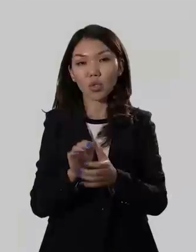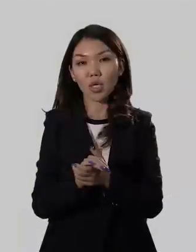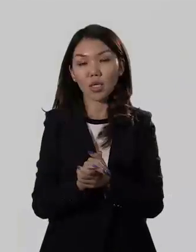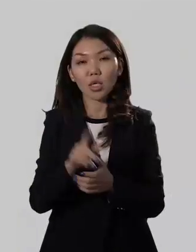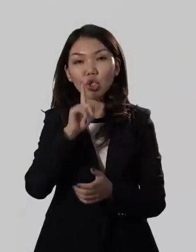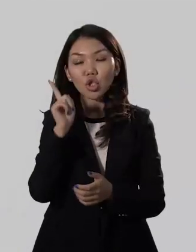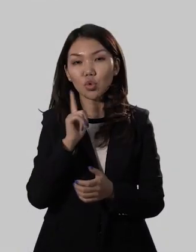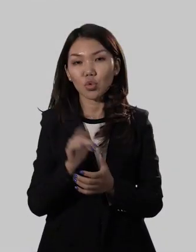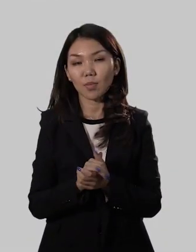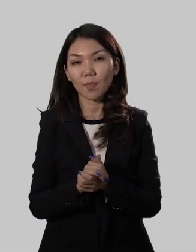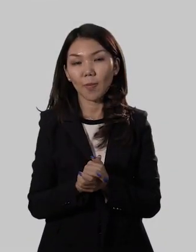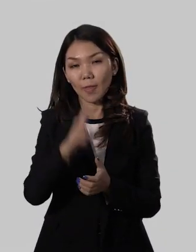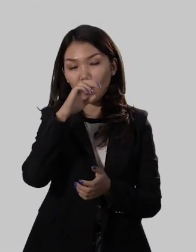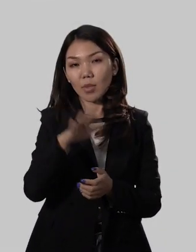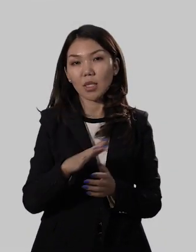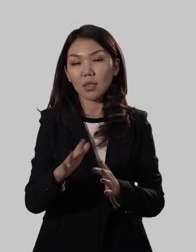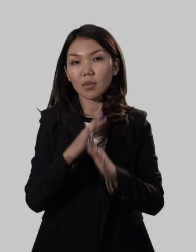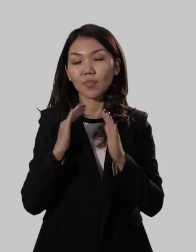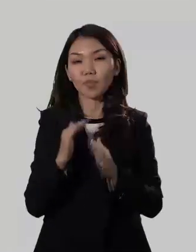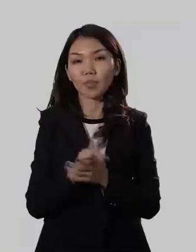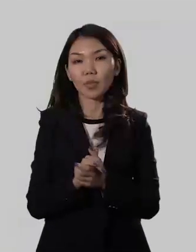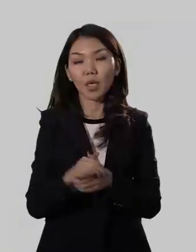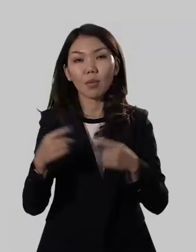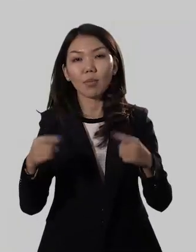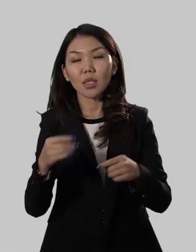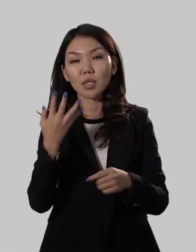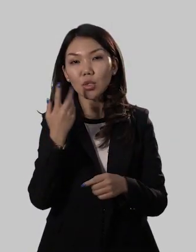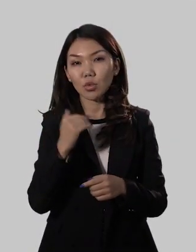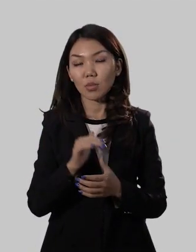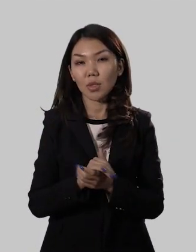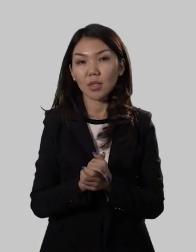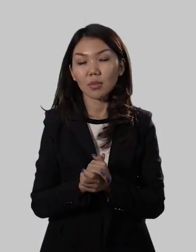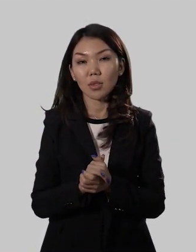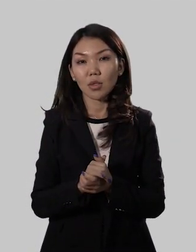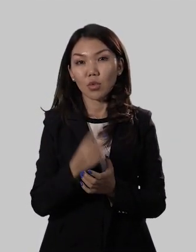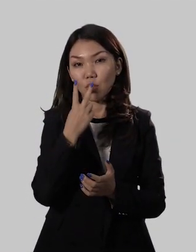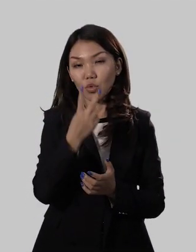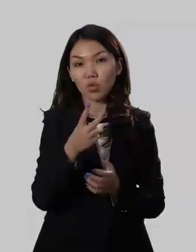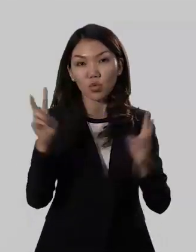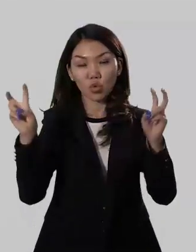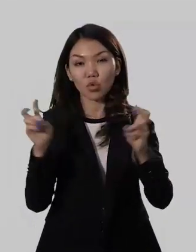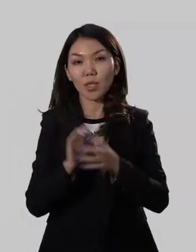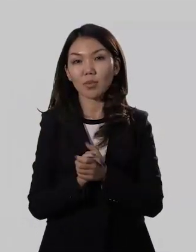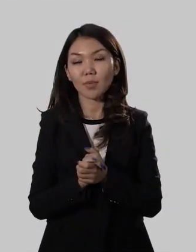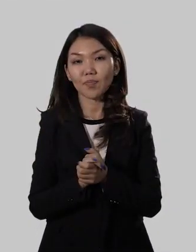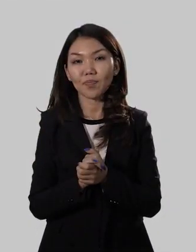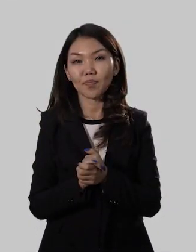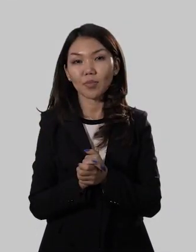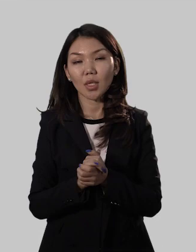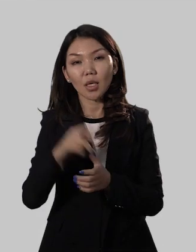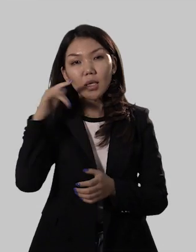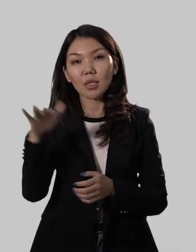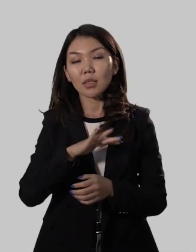берилсе, мамлекеттик жаратылыш парктары торчо белгиси менен көрсөтүлгөн. Картадан